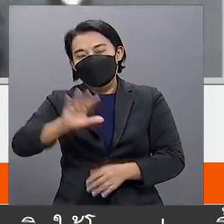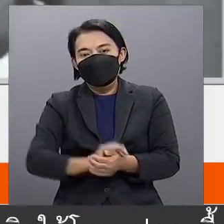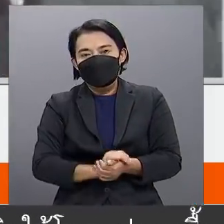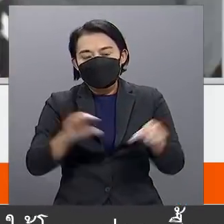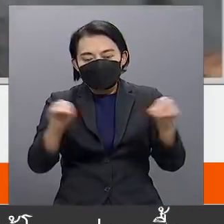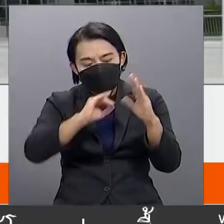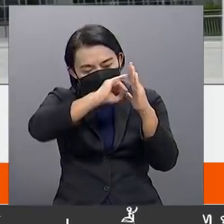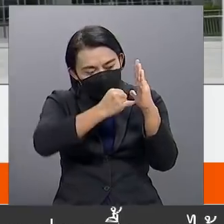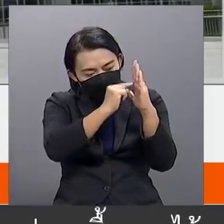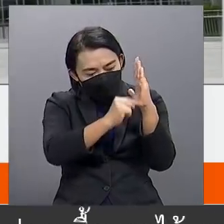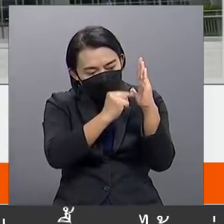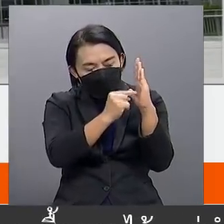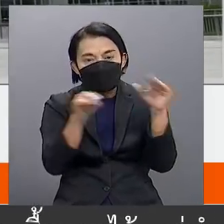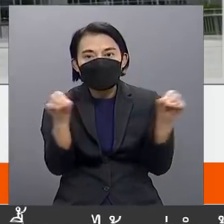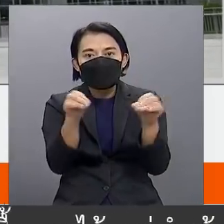กลบ